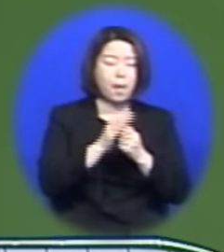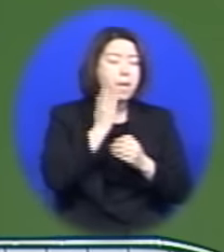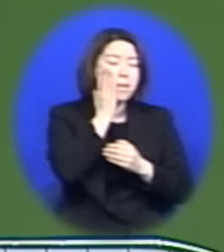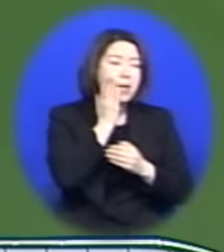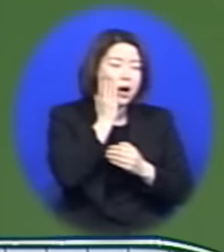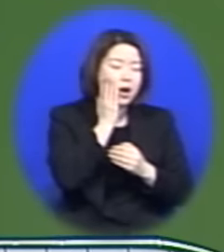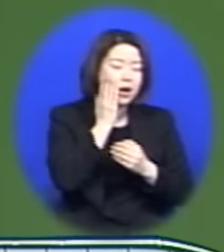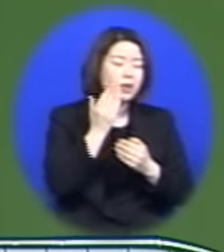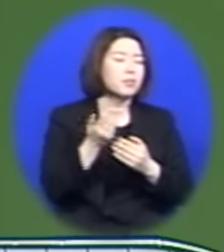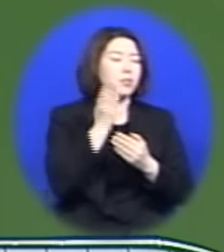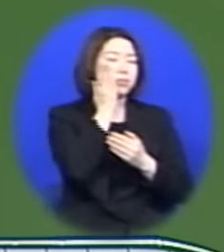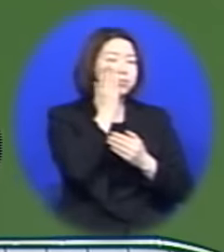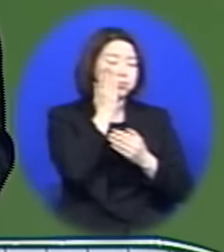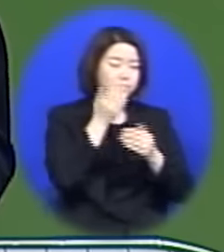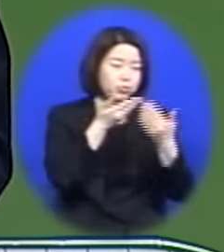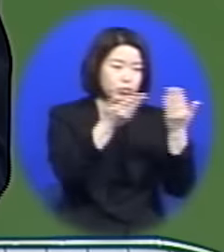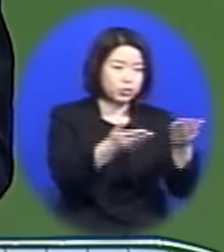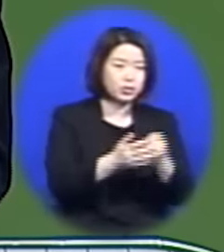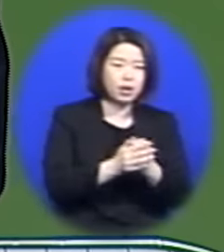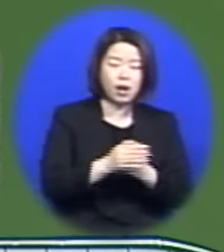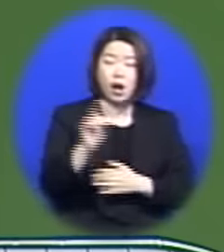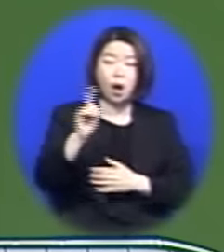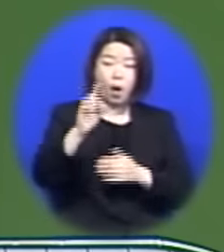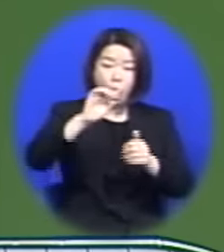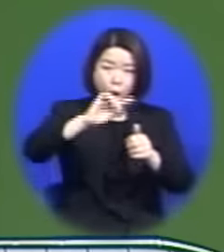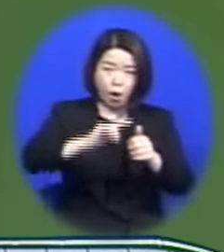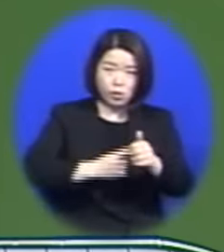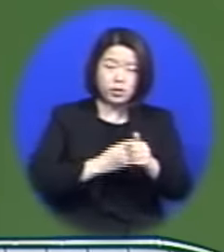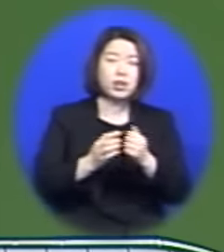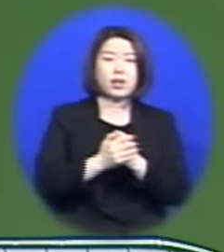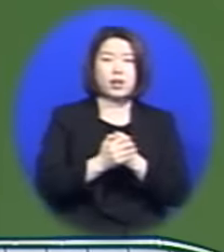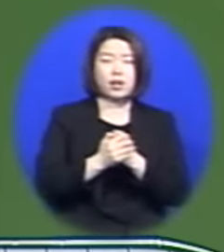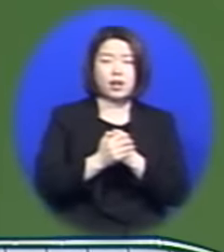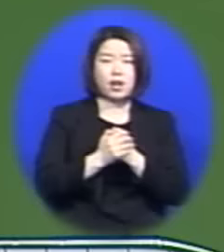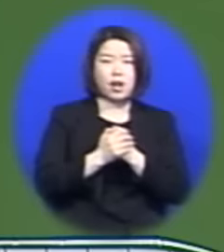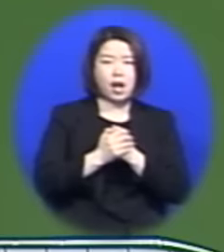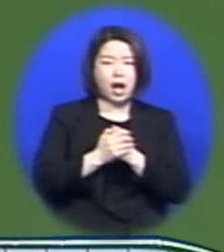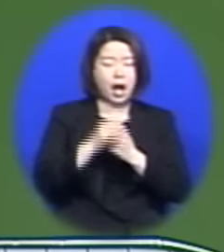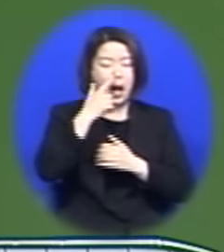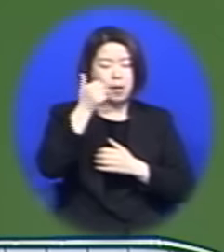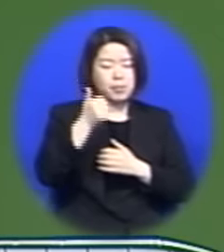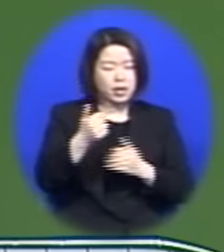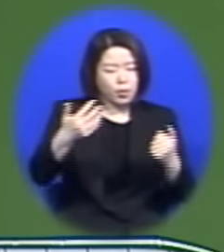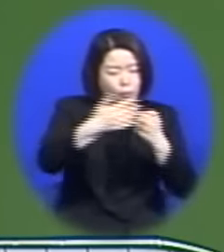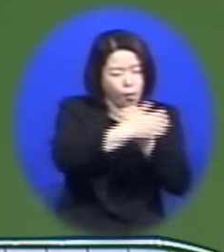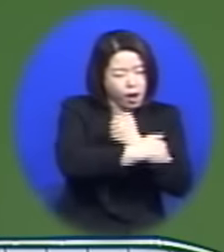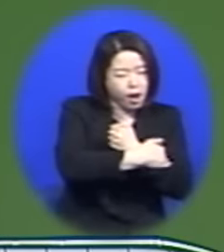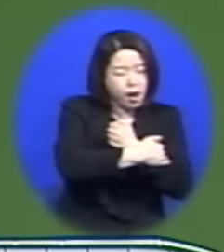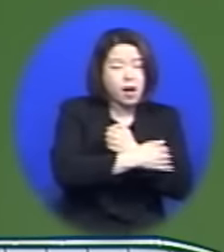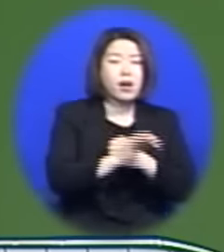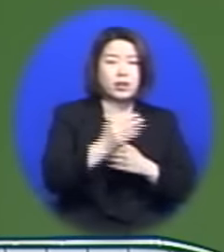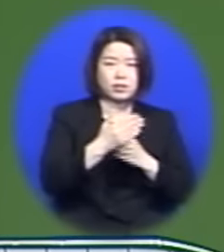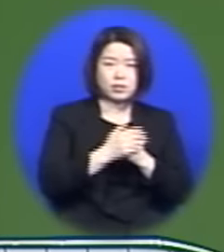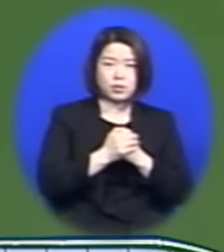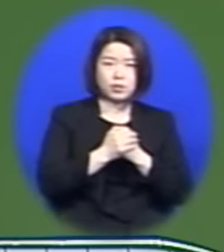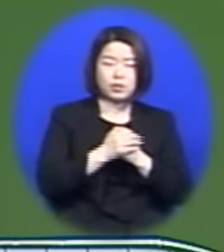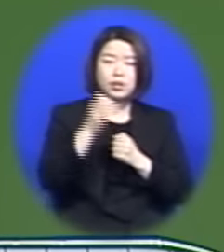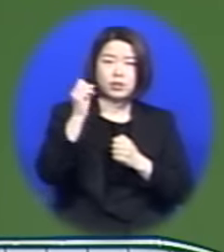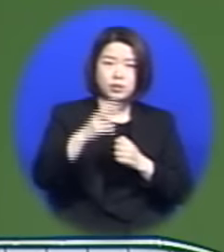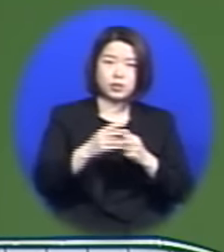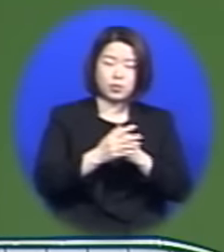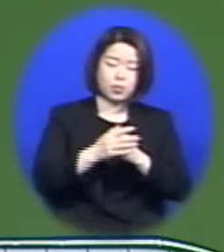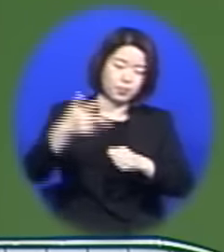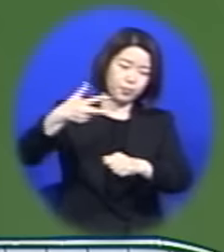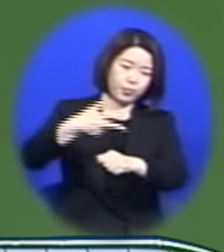주니까 어느덧 아이가 막 발버둥을 치던 아이가 아빠에게 꽉 붙잡혔고